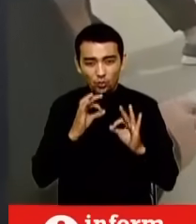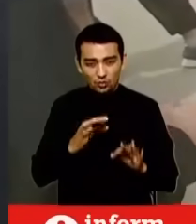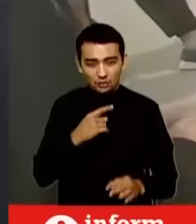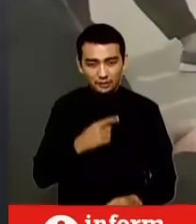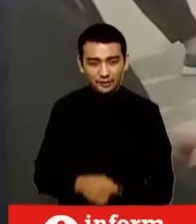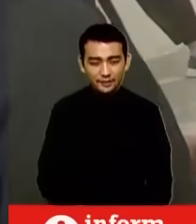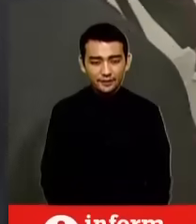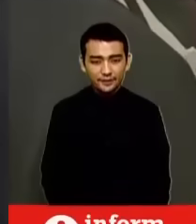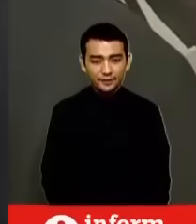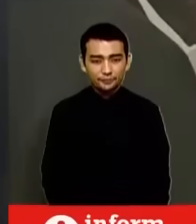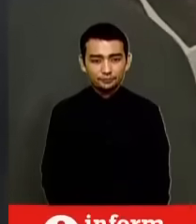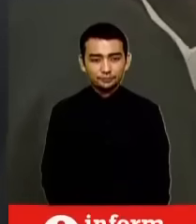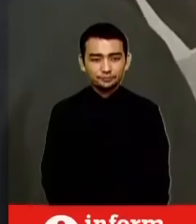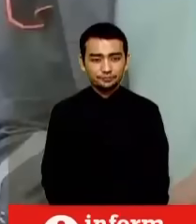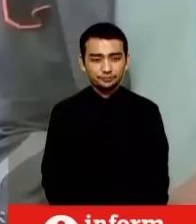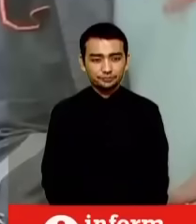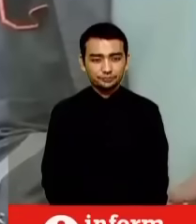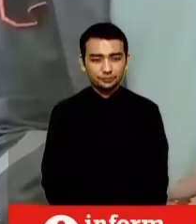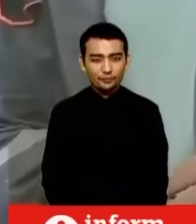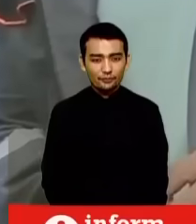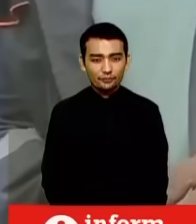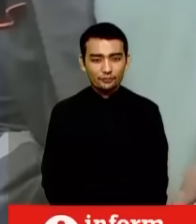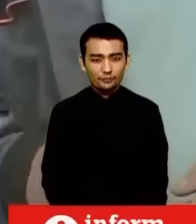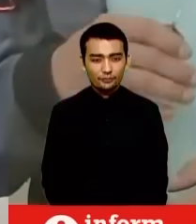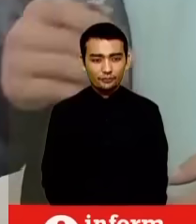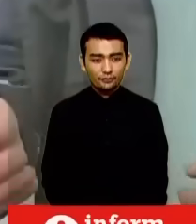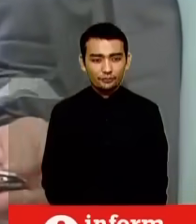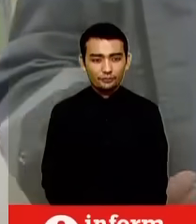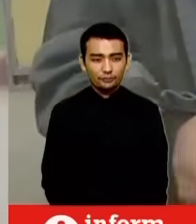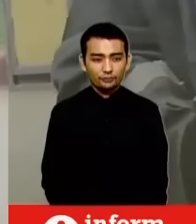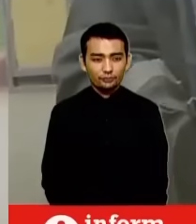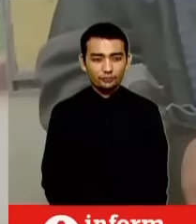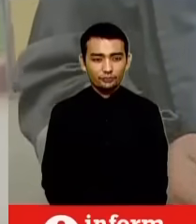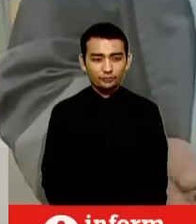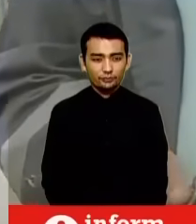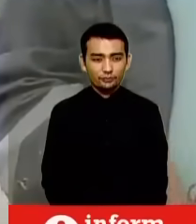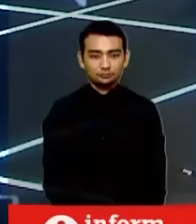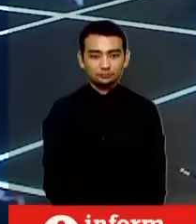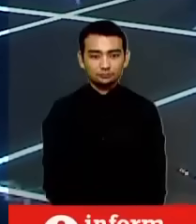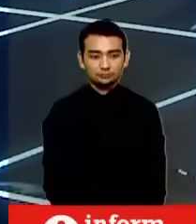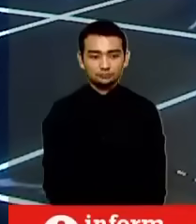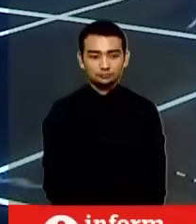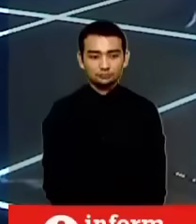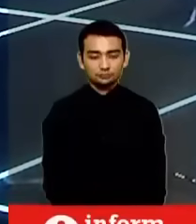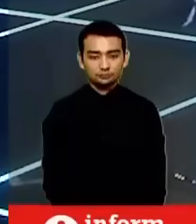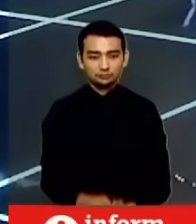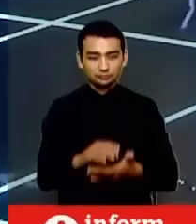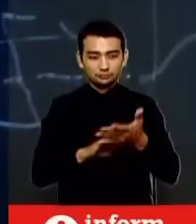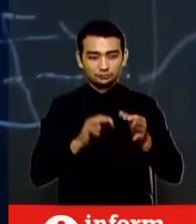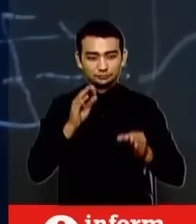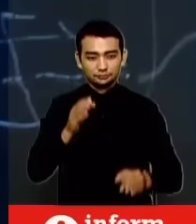отыр. Махаббат Нұржанқызы, Кәмшат Қопаева, Жомарт Құдайберген, Информ бюро, Ақтөбе облысы.